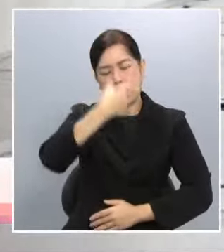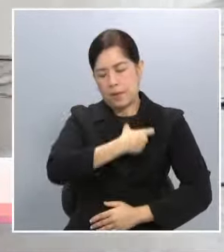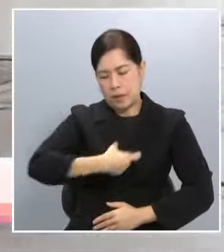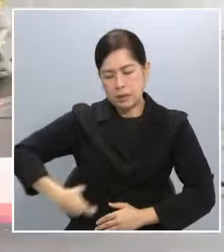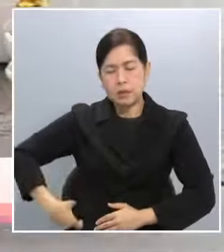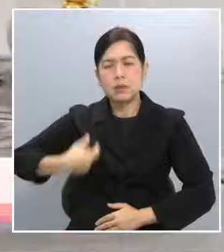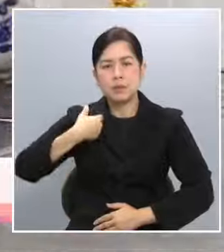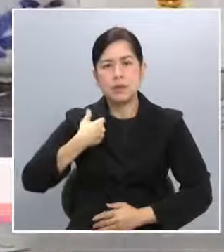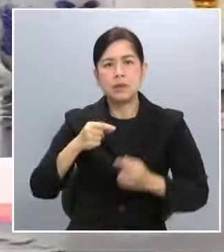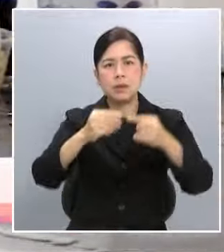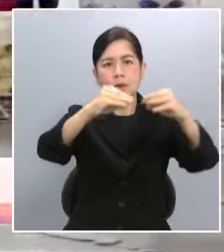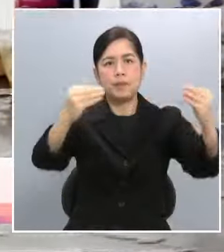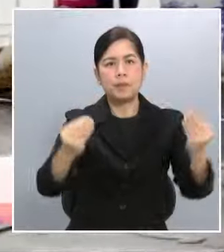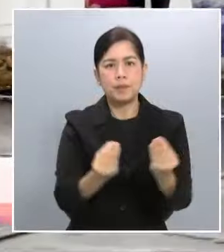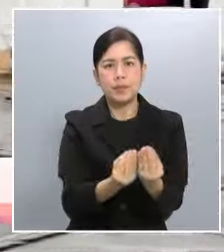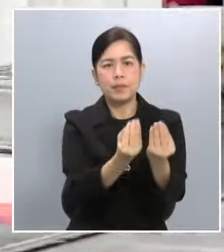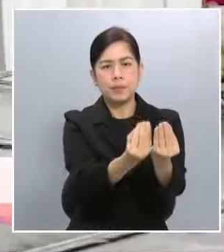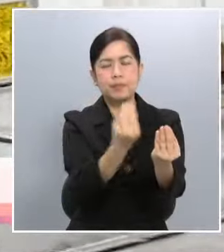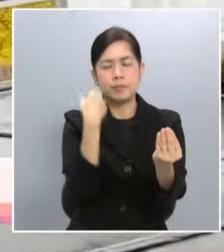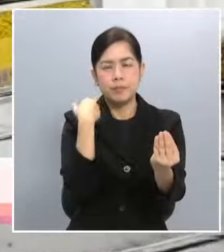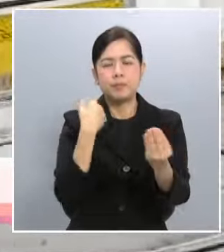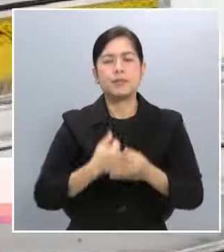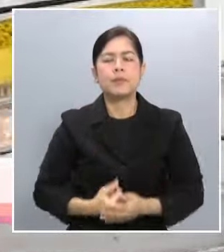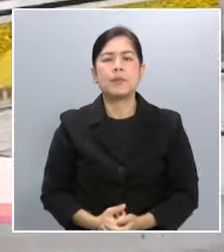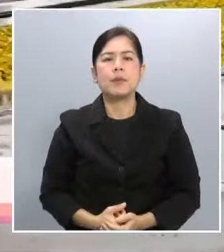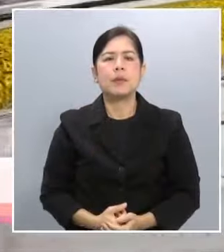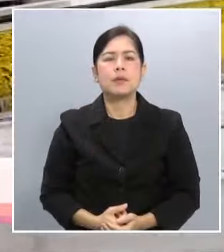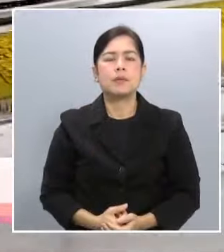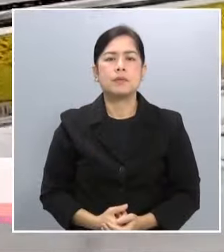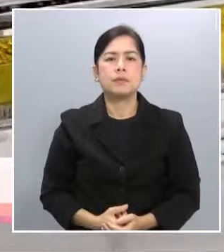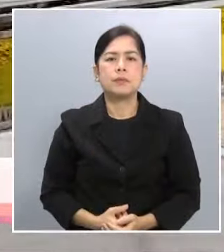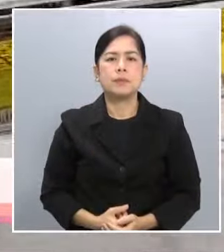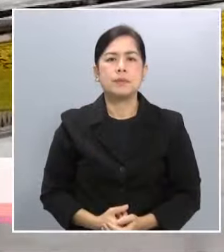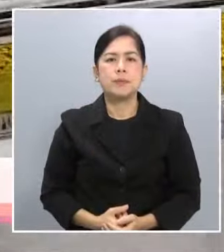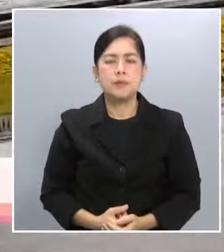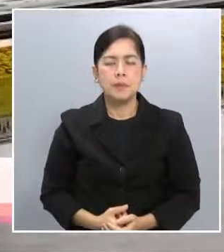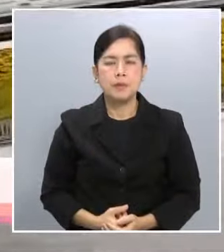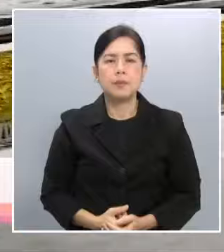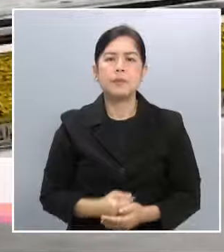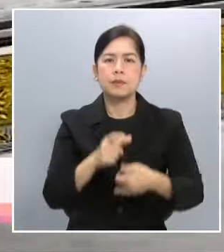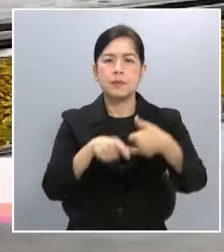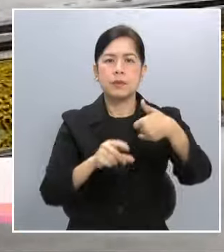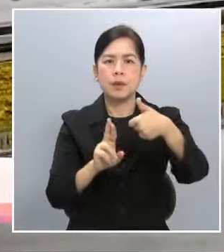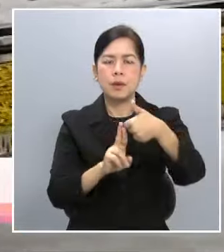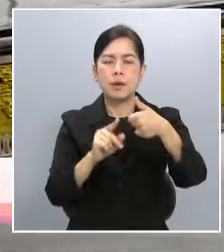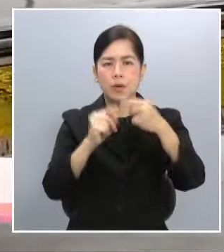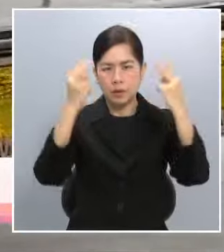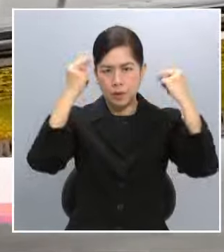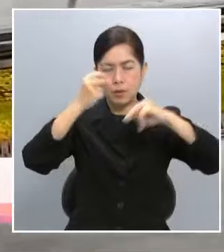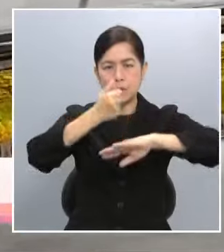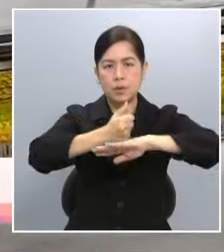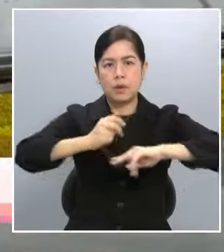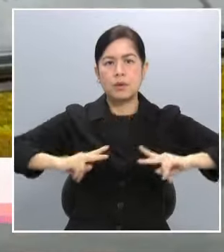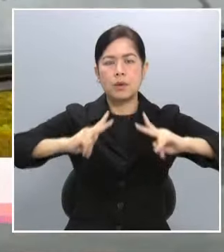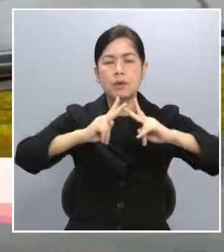ชีวิตพร้อมร่วมในพิธีสวดพระพิธรรมขณะเดียวกันนายอนุทินชาญวีรกูลรองนายกรัฐมนตรีและรัฐมนตรีว่าการก